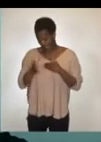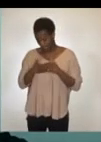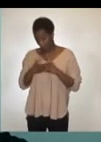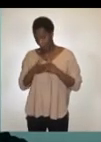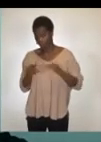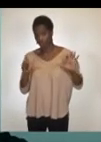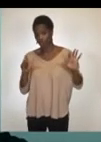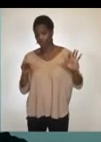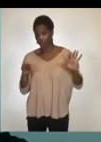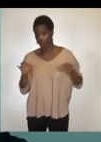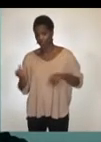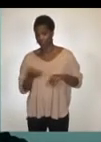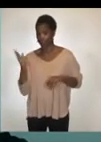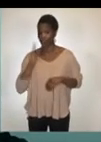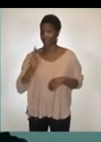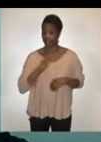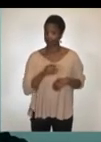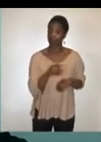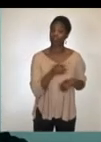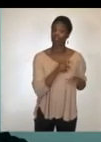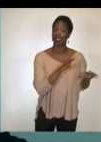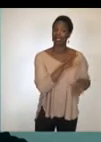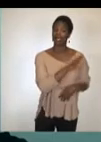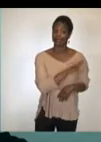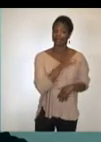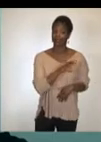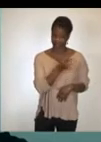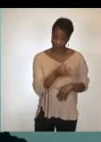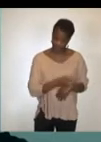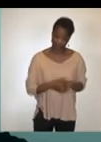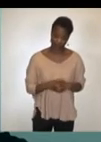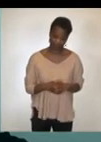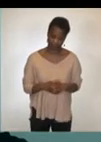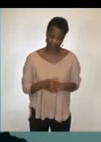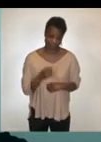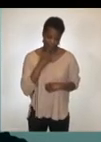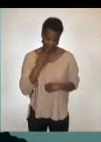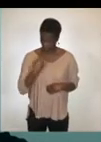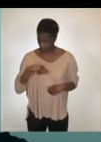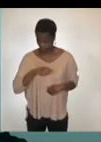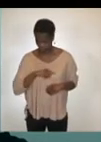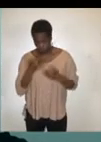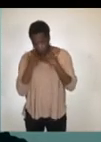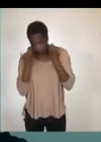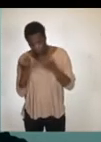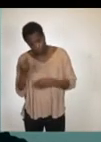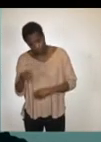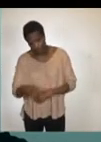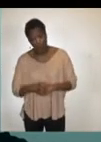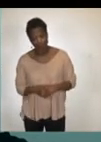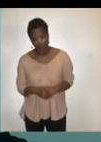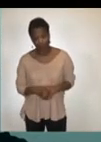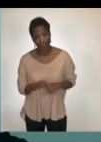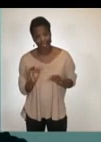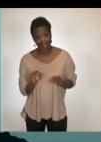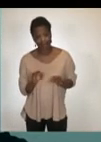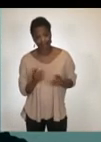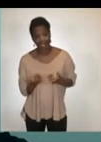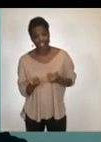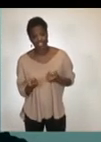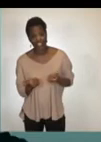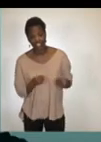autour de 55% sur la fin du précédent mandat. Donc je pense que nous n'avons pas à rougir de notre travail